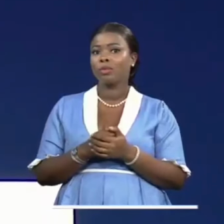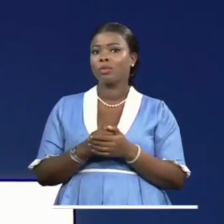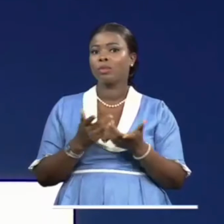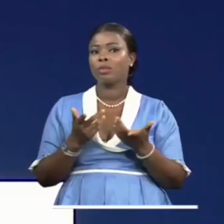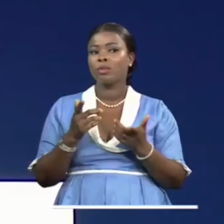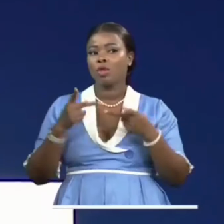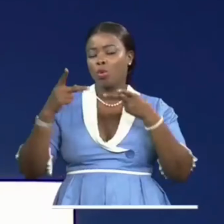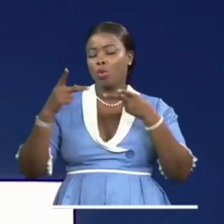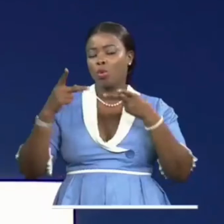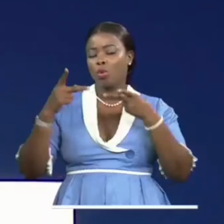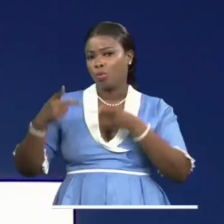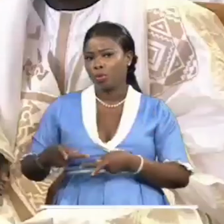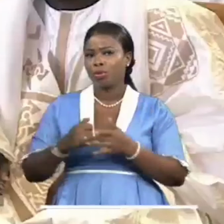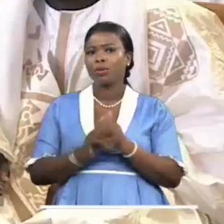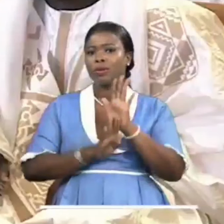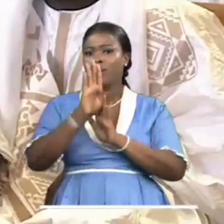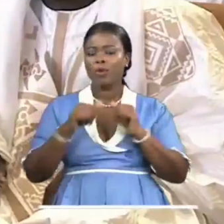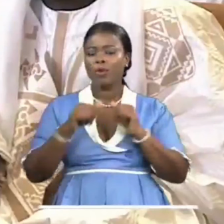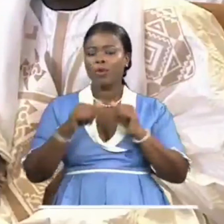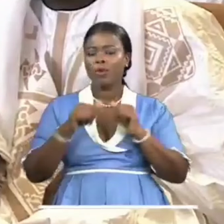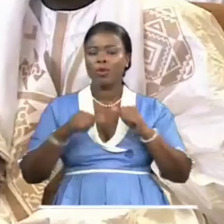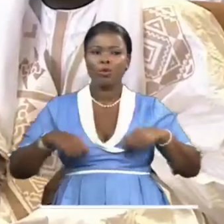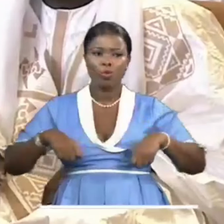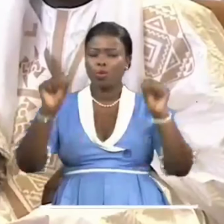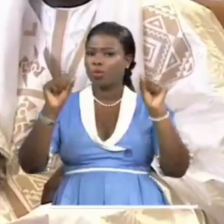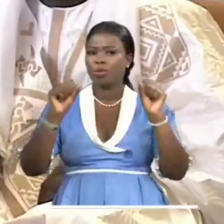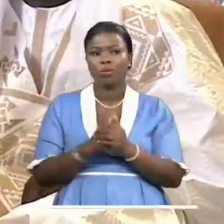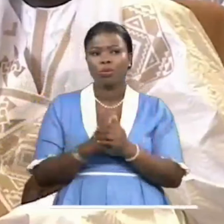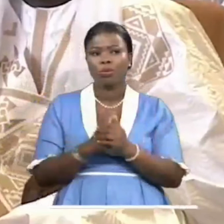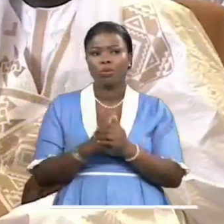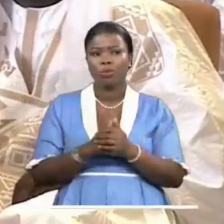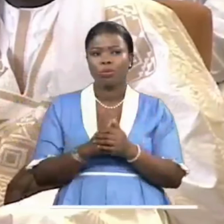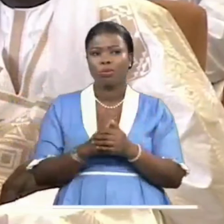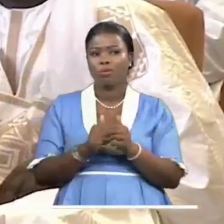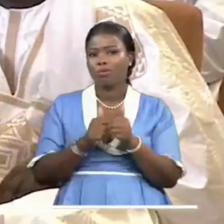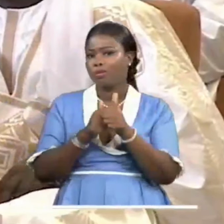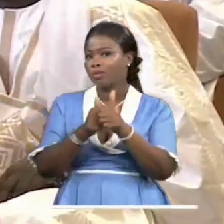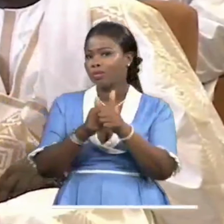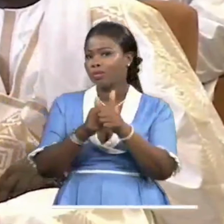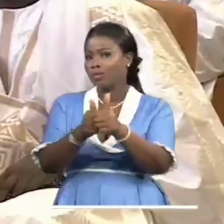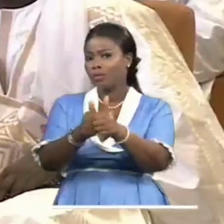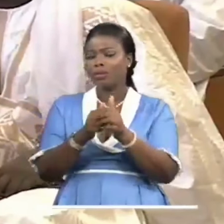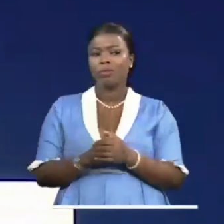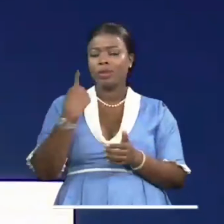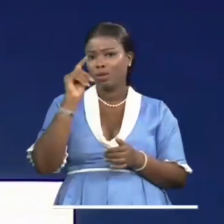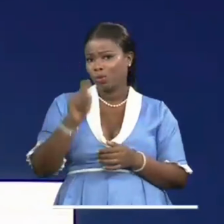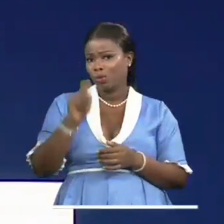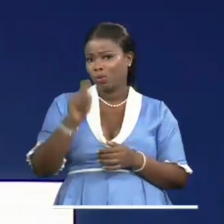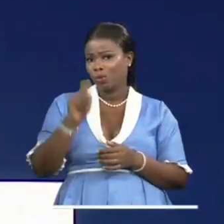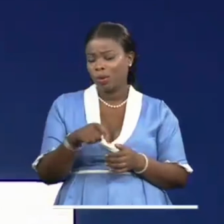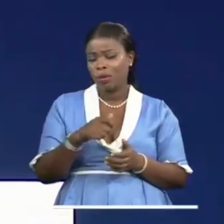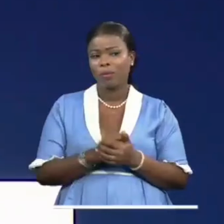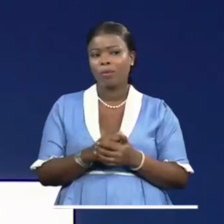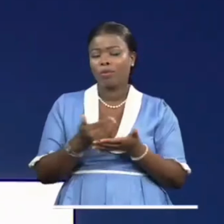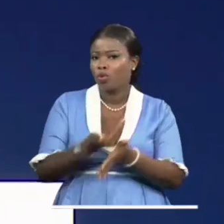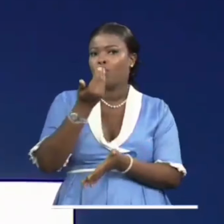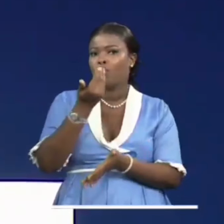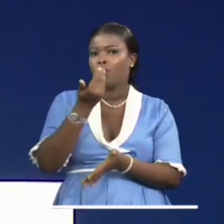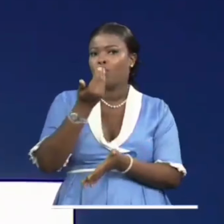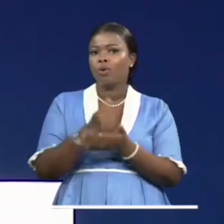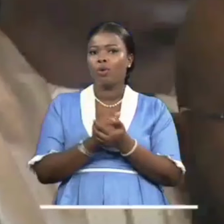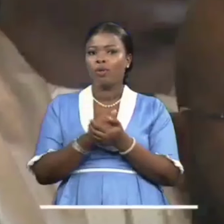développement qui vont continuer à accompagner le Sénégal dans un cadre de partenariat qui soit aligné à la nouvelle vision qui vient